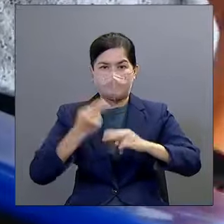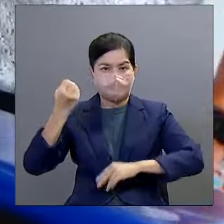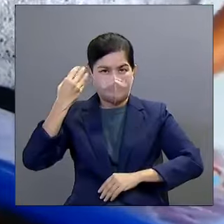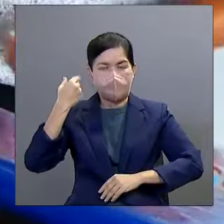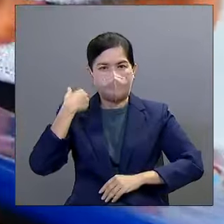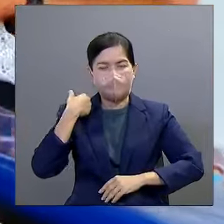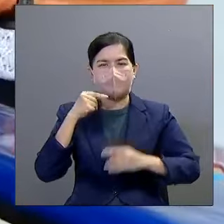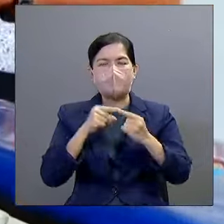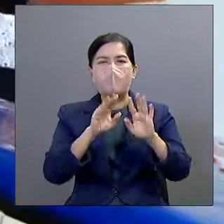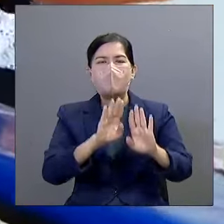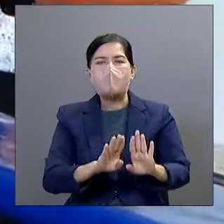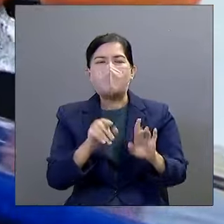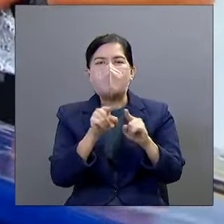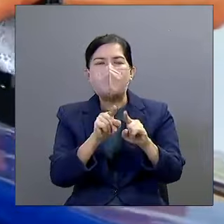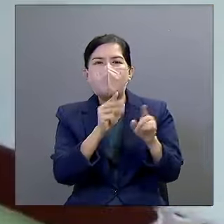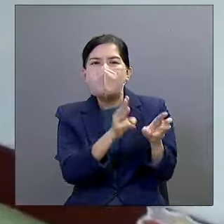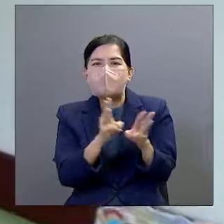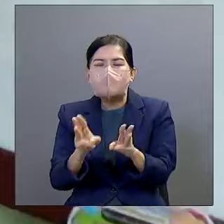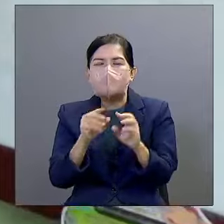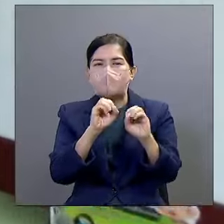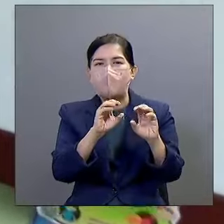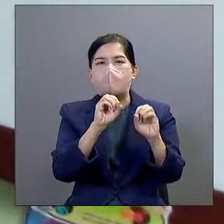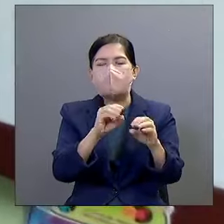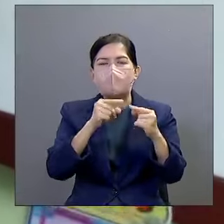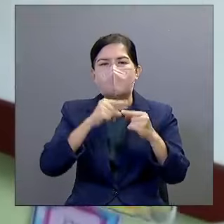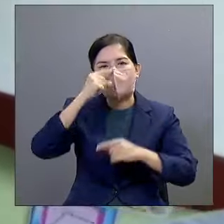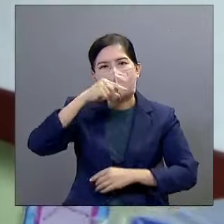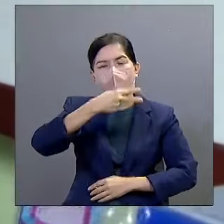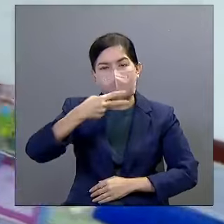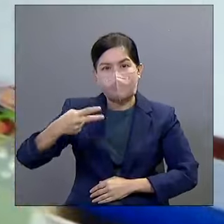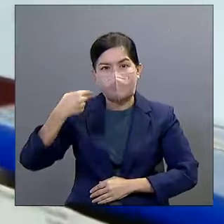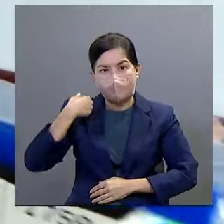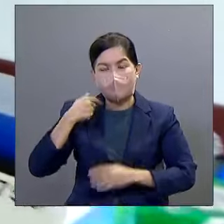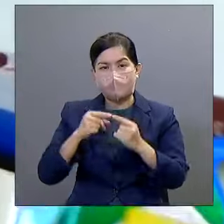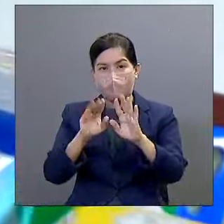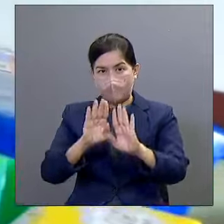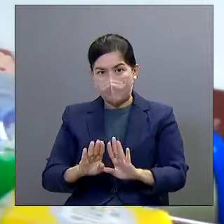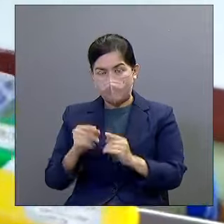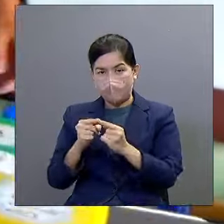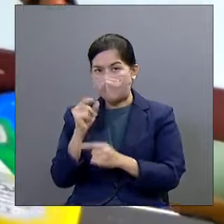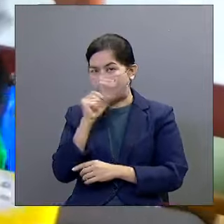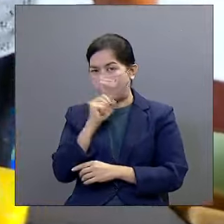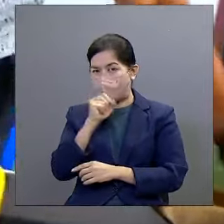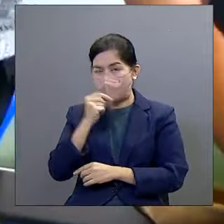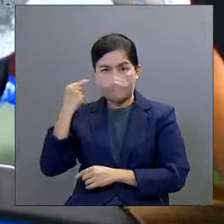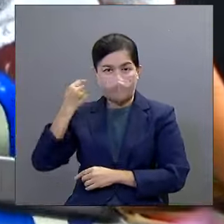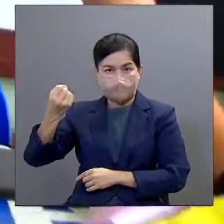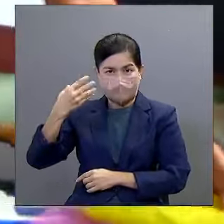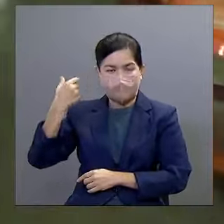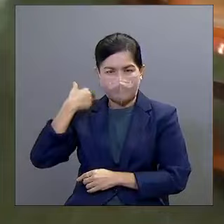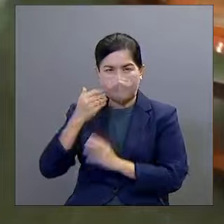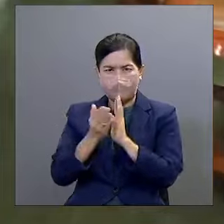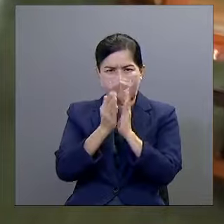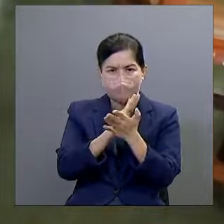เอ็มวีสอนภาษาไทยแนวใหม่หรือ Active Learning นะคะโดยการนำเอาบทเพลงที่กำลังในช่วงเวลานั้นๆเนี่ยเอามาท